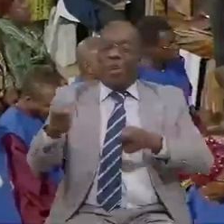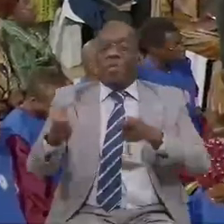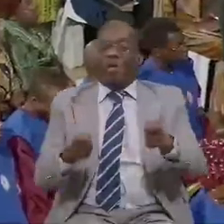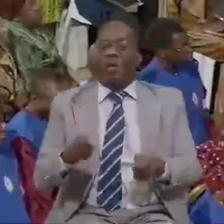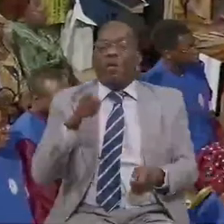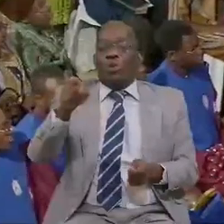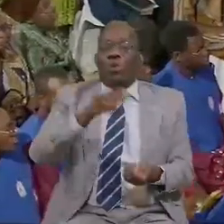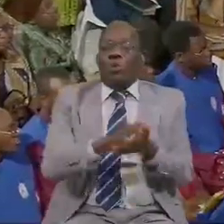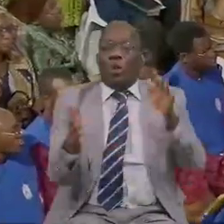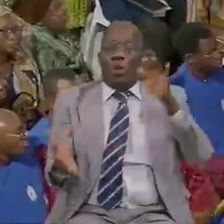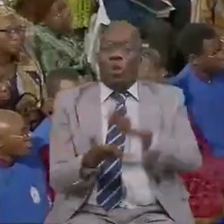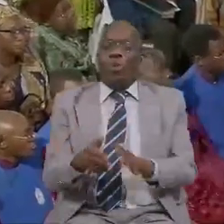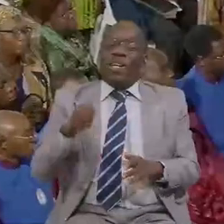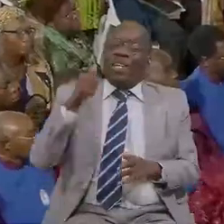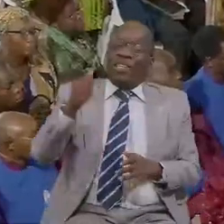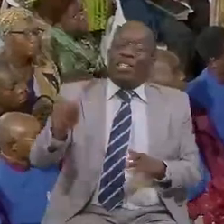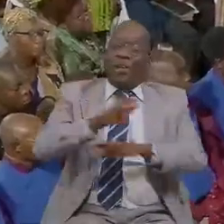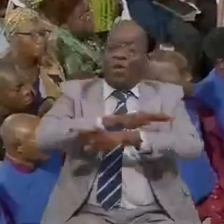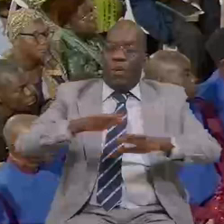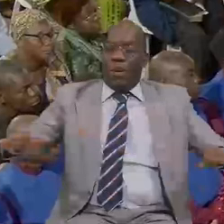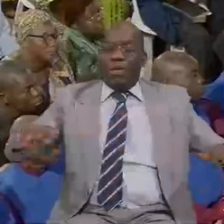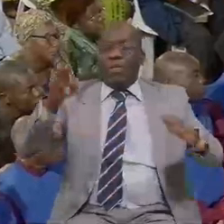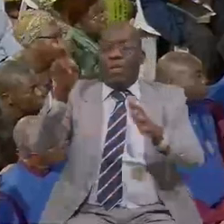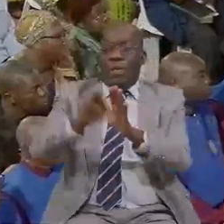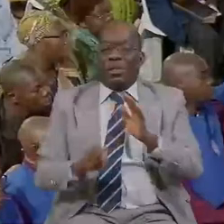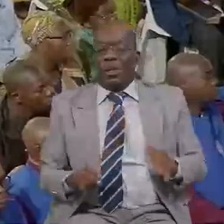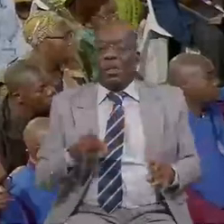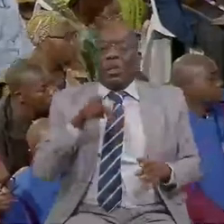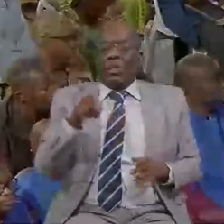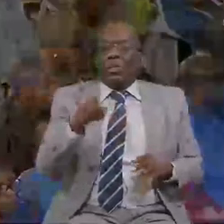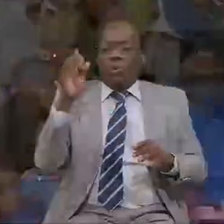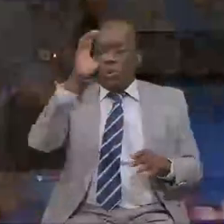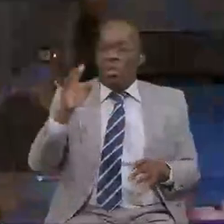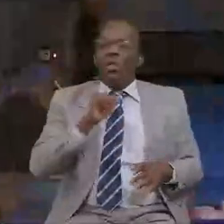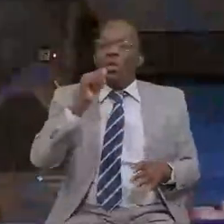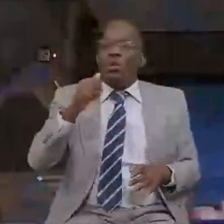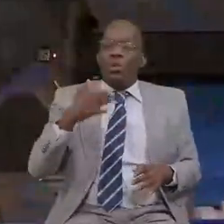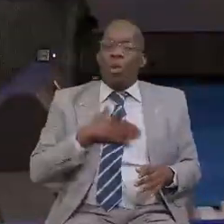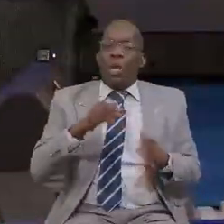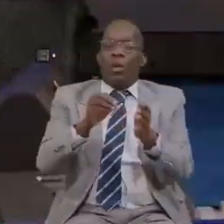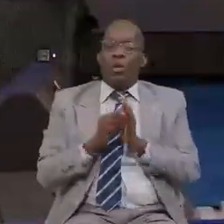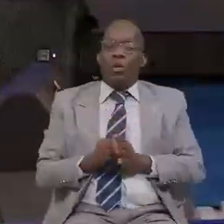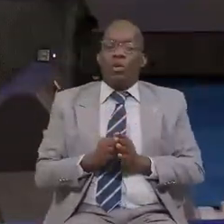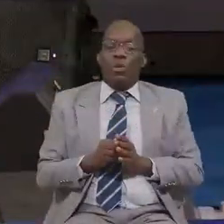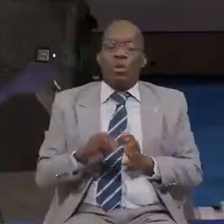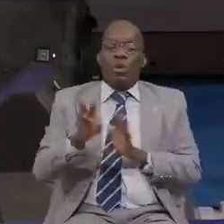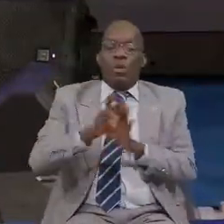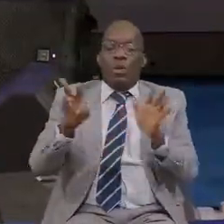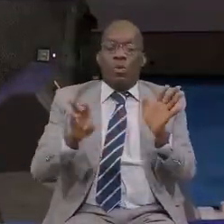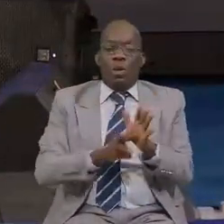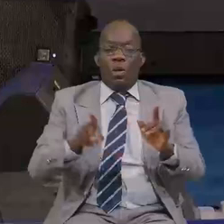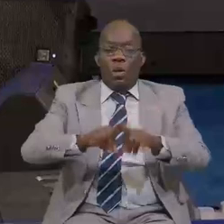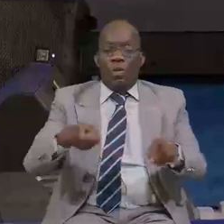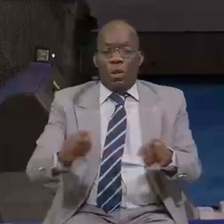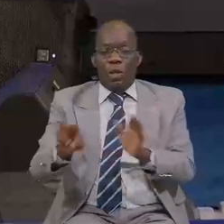Et tu viens suivre le Seigneur. Je ne cherche pas ma volonté, mais la volonté du Père qui